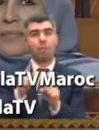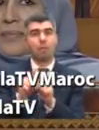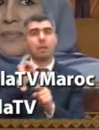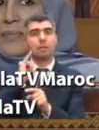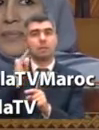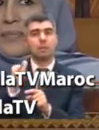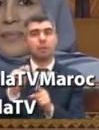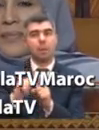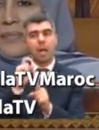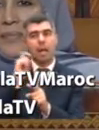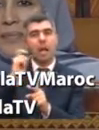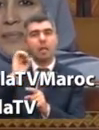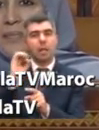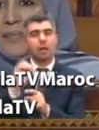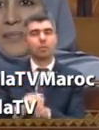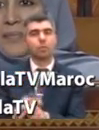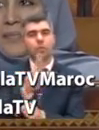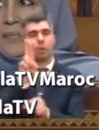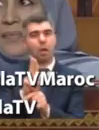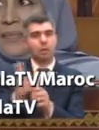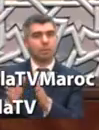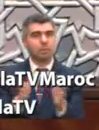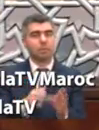منتظمة نسائلكم. جواب سيد الوزير.